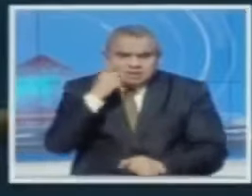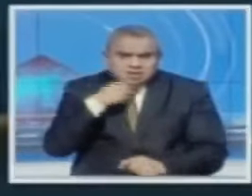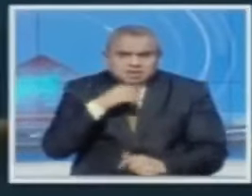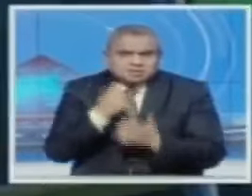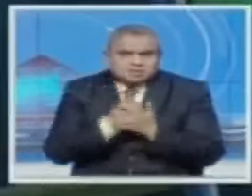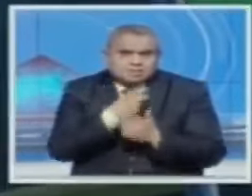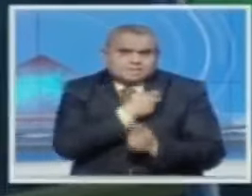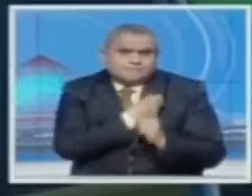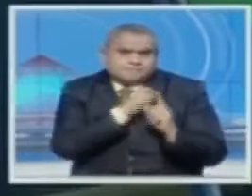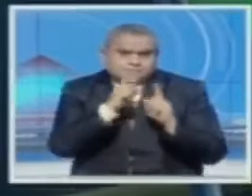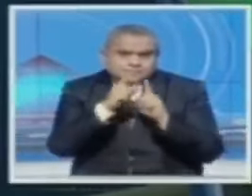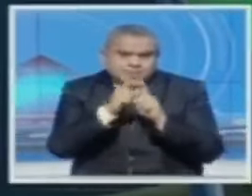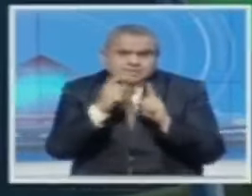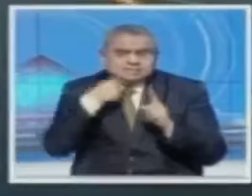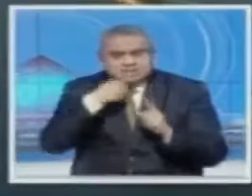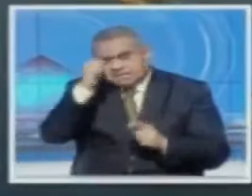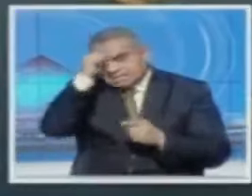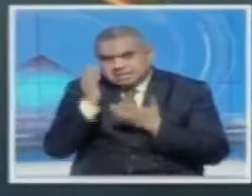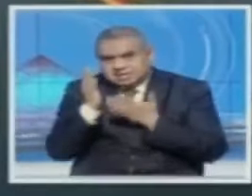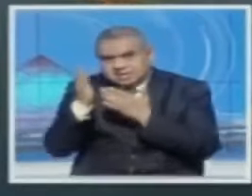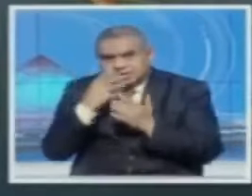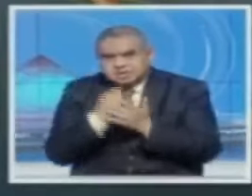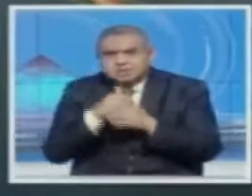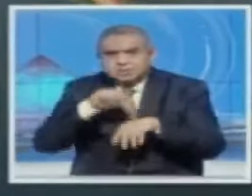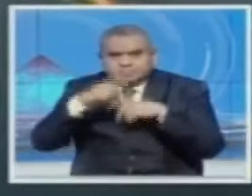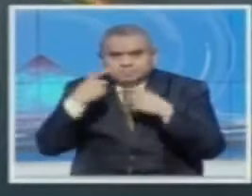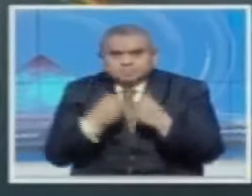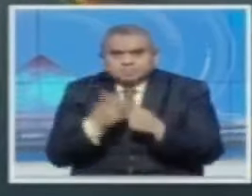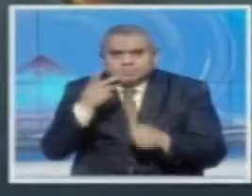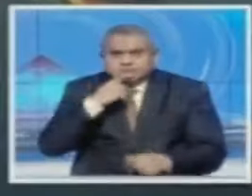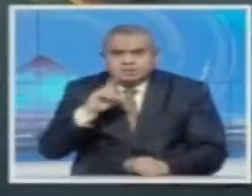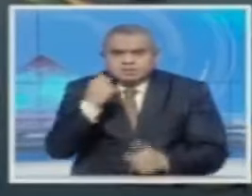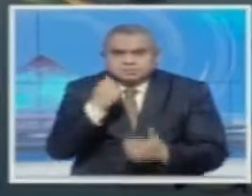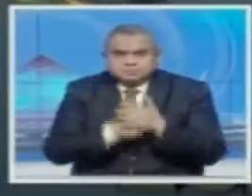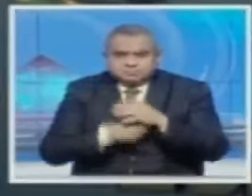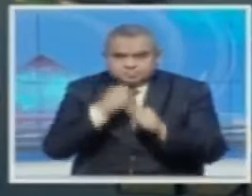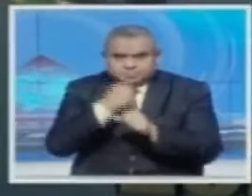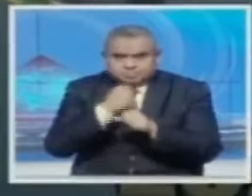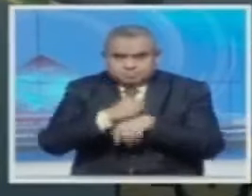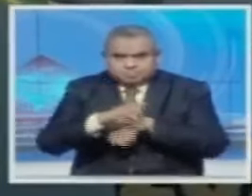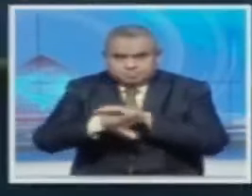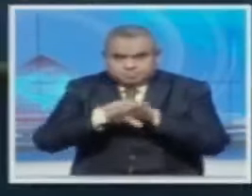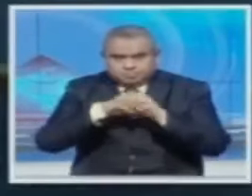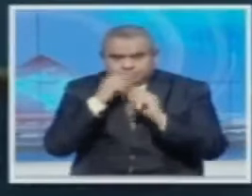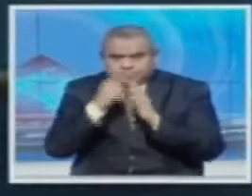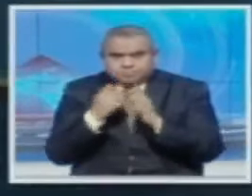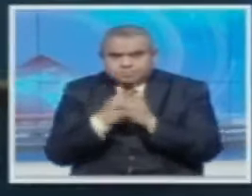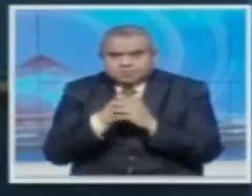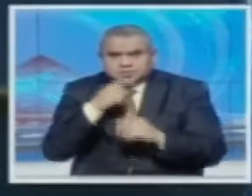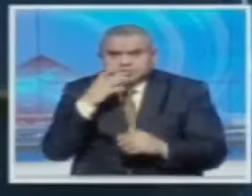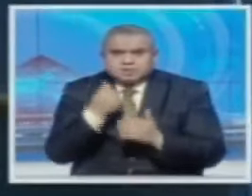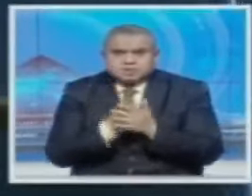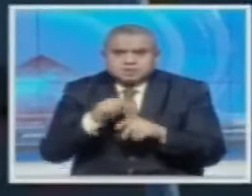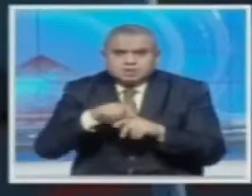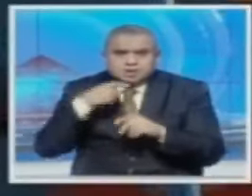وباكستان والهند، ومشاركة 15 دولة بصفة مراقب، وهم